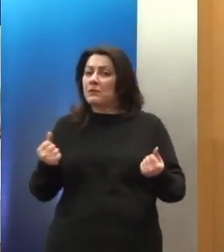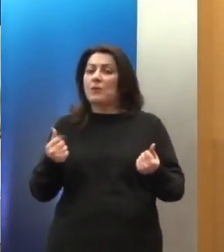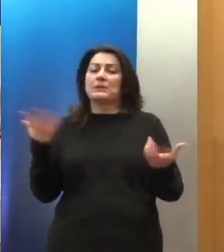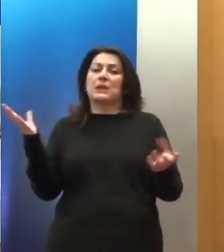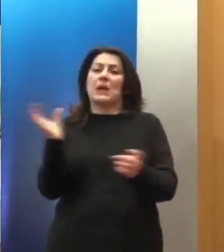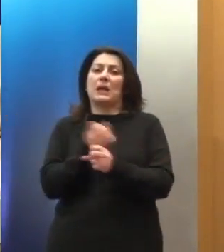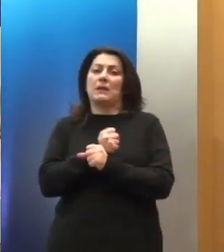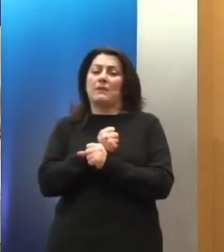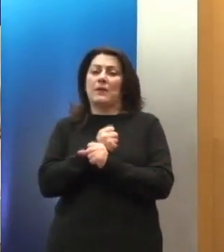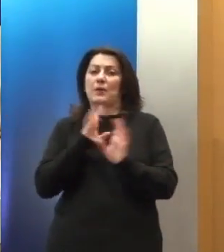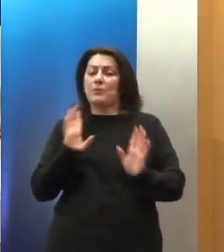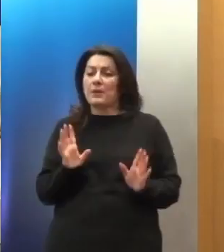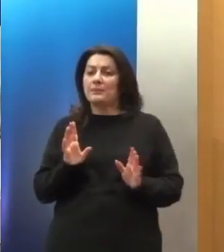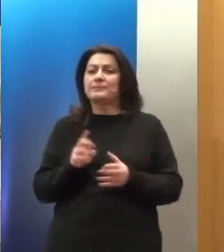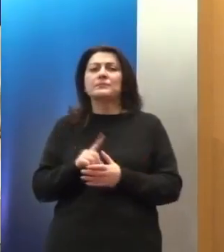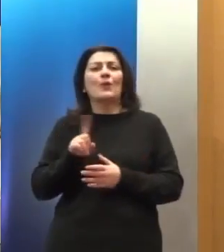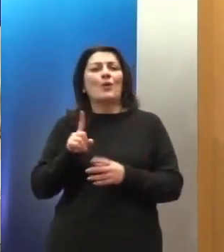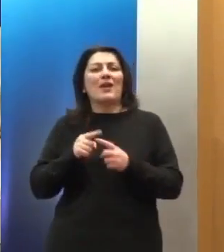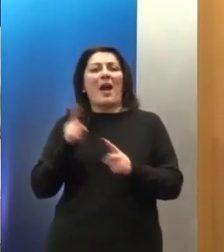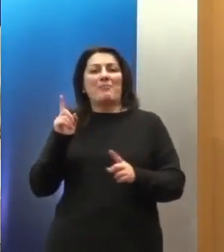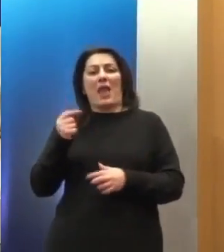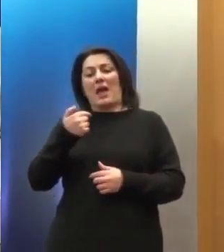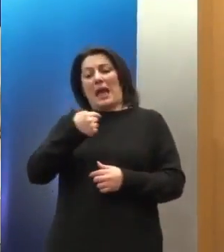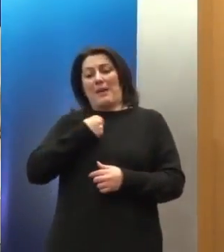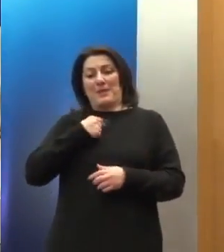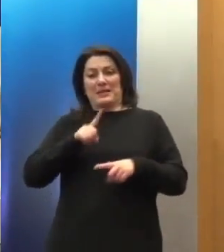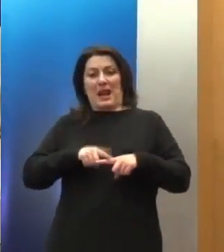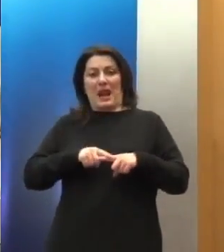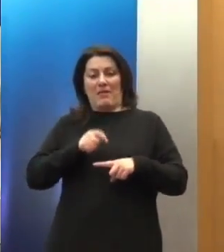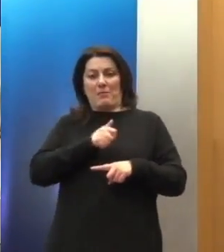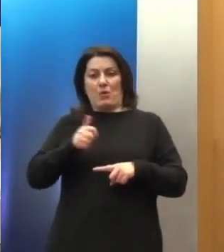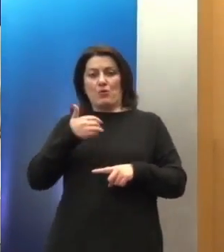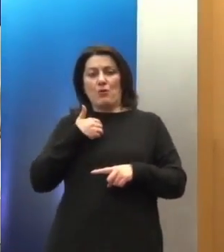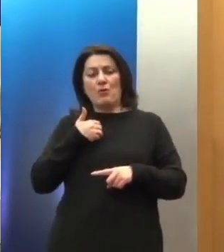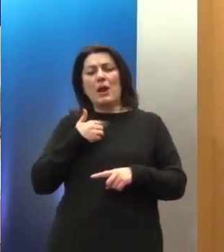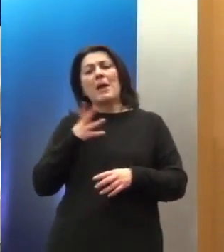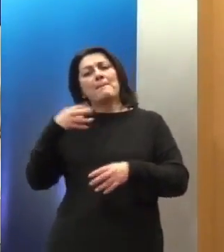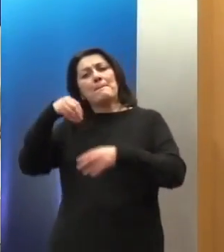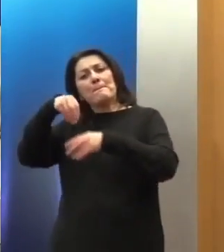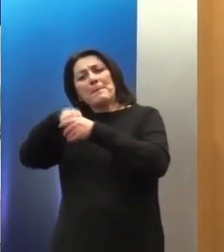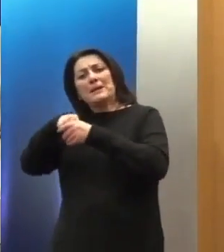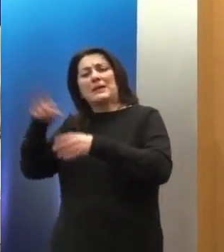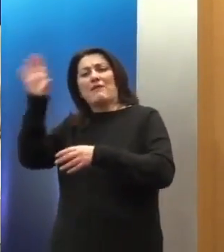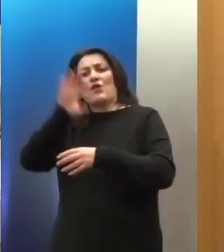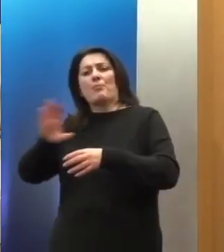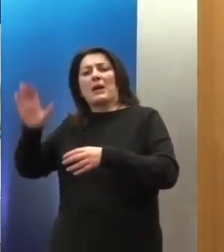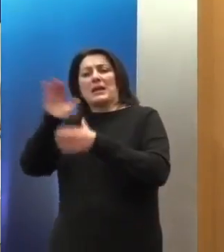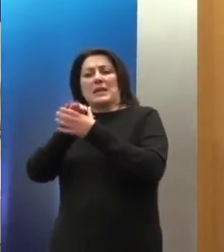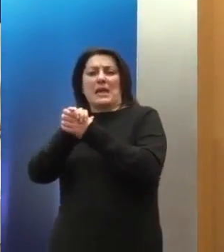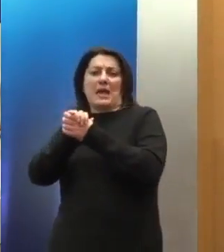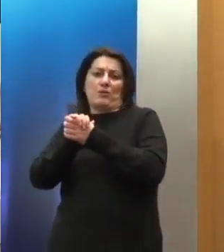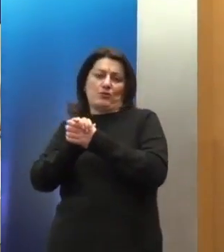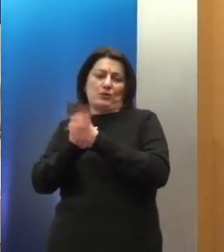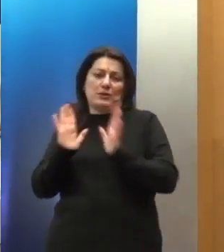μπορέσουμε, όχι απλώς εμείς σαν χώρα, αλλά μέσα στο ευρωπαϊκό πλαίσιο στο οποίο